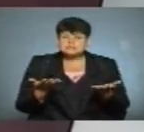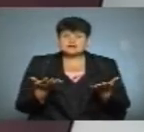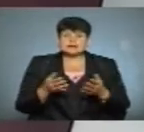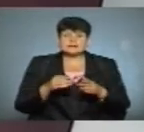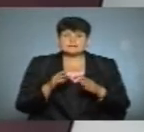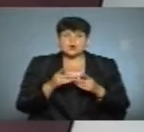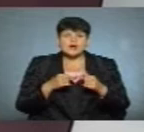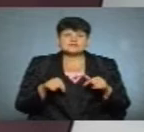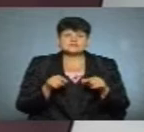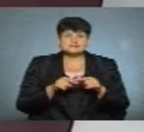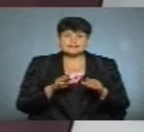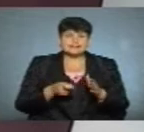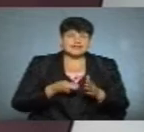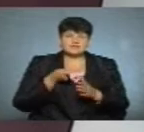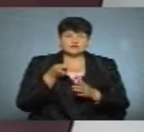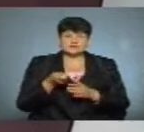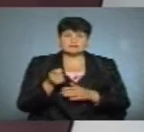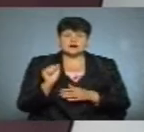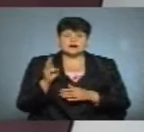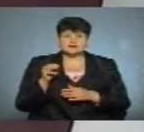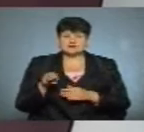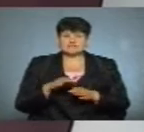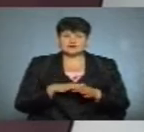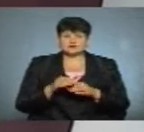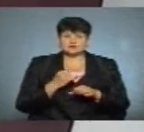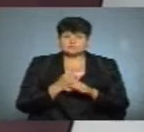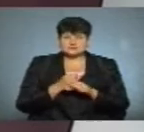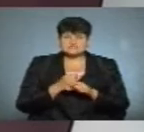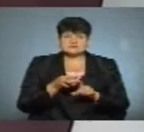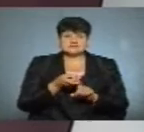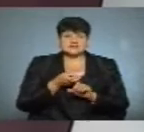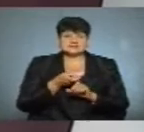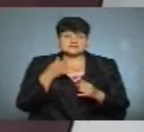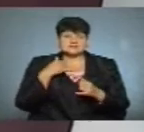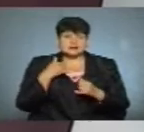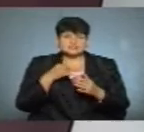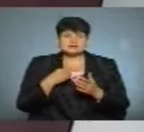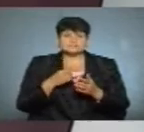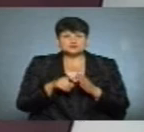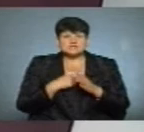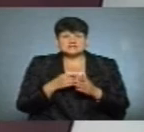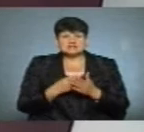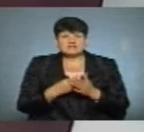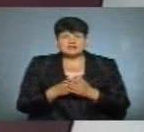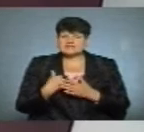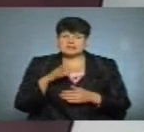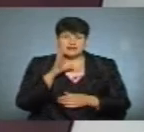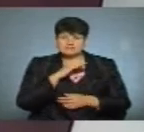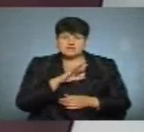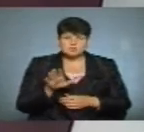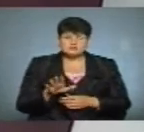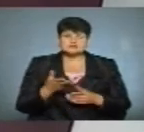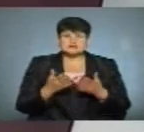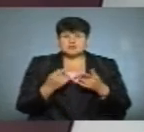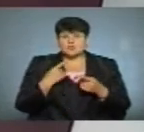підрядна організація не подала їм акт виконаних робіт. Зв'язатися з підрядником, щоб дізнатися вартість, наразі нам не вдалося. Загалом,